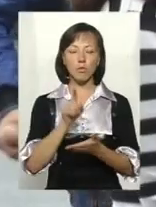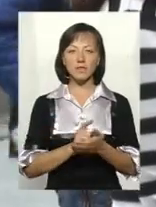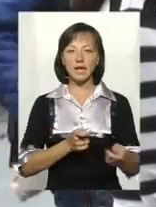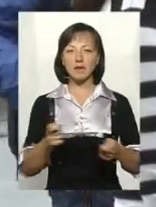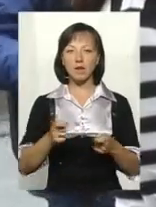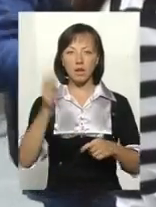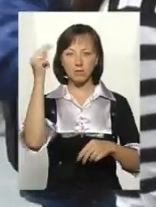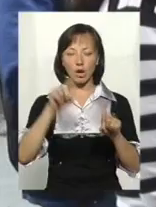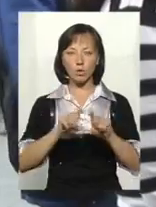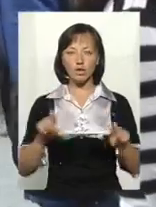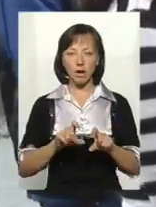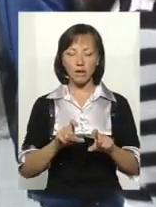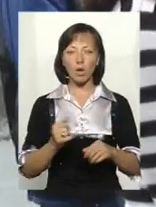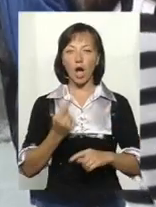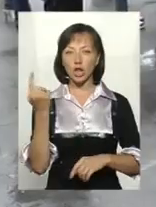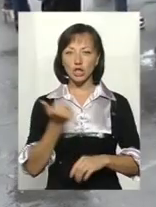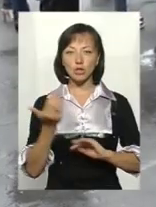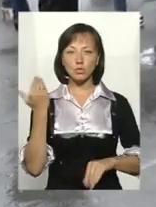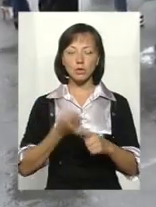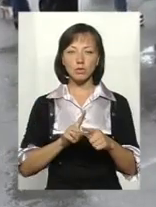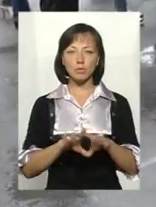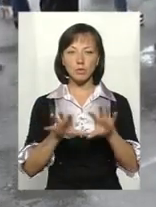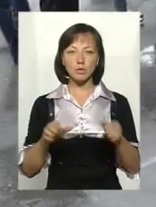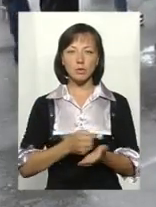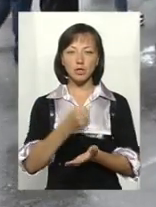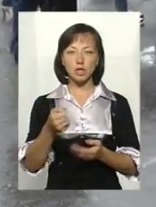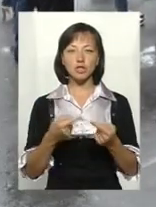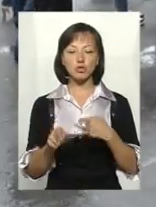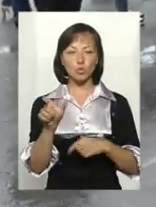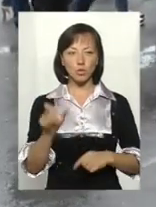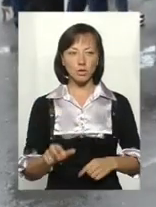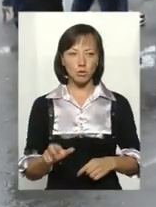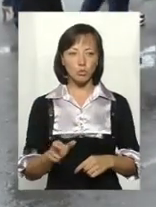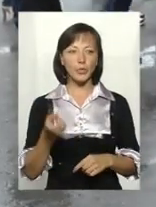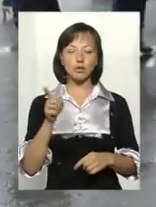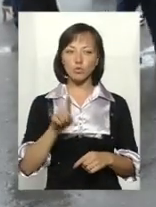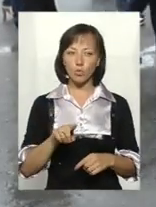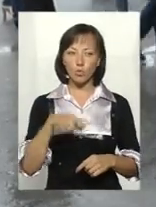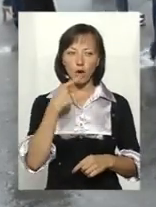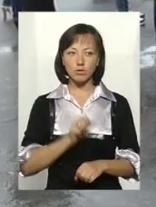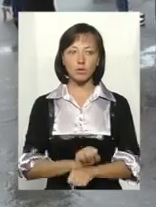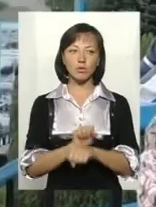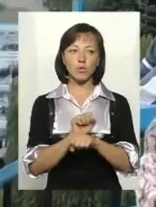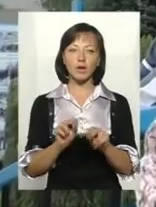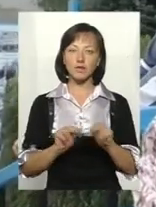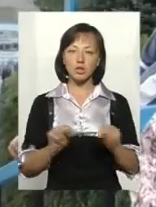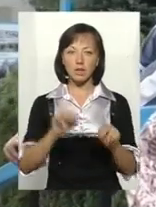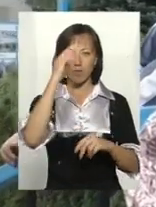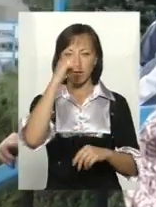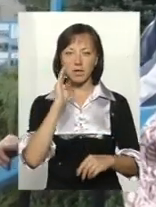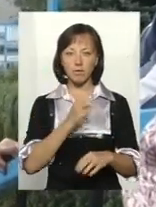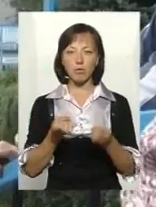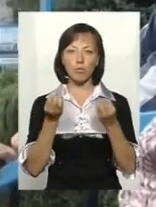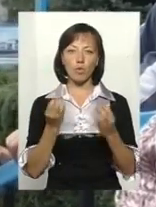керівника навчального закладу, а тиждень тому на цю посаду призначили іншу людину. При цьому, кажуть пікетувальники, і вчителів, і батьків